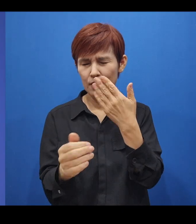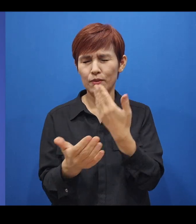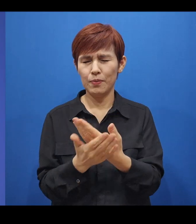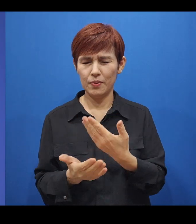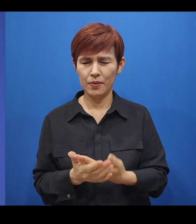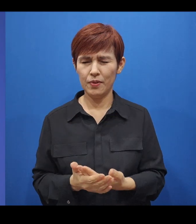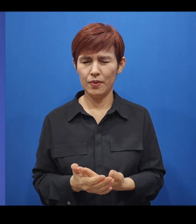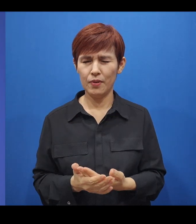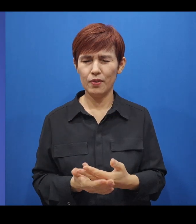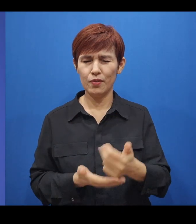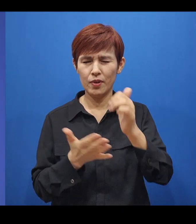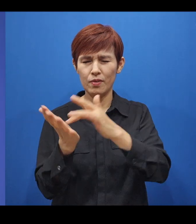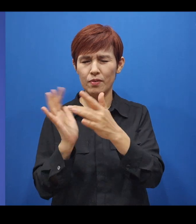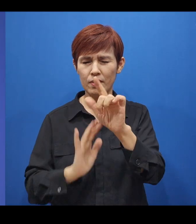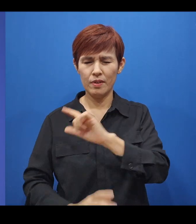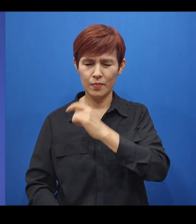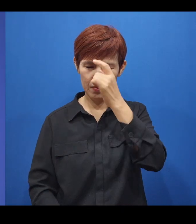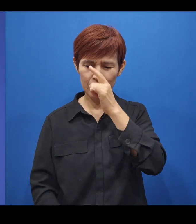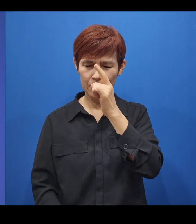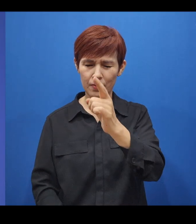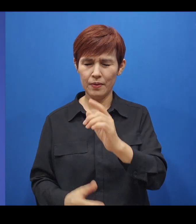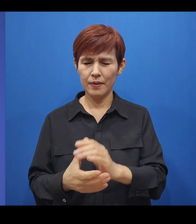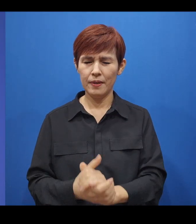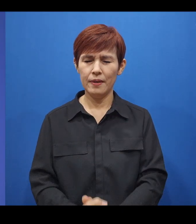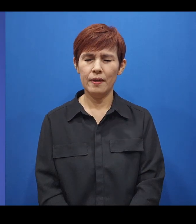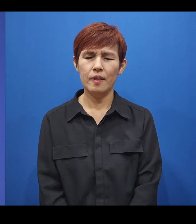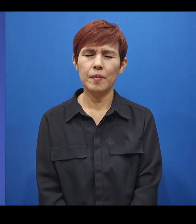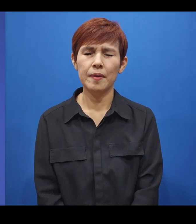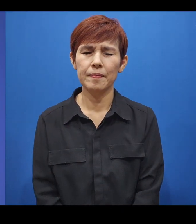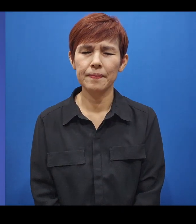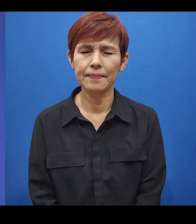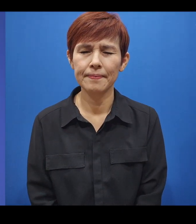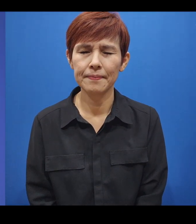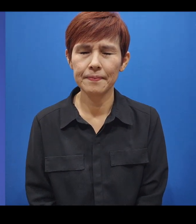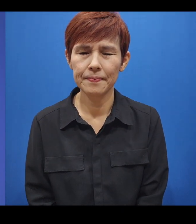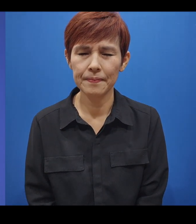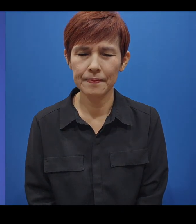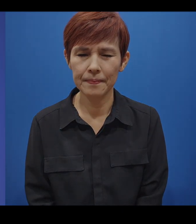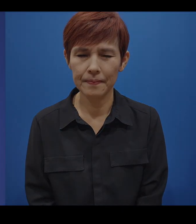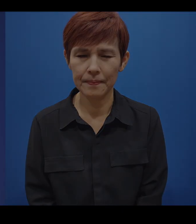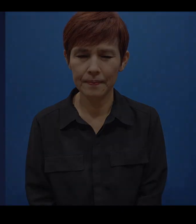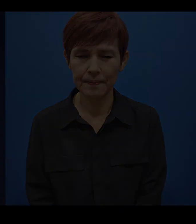주시옵소서. 주 예수님의 이름으로 기도하옵나이다. 아멘.